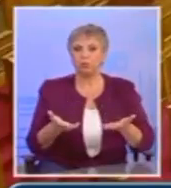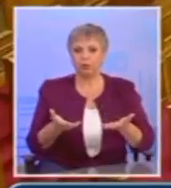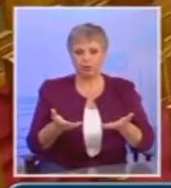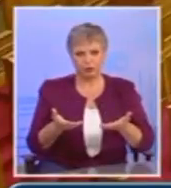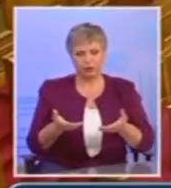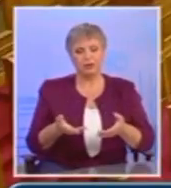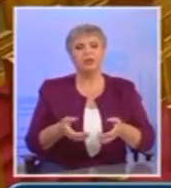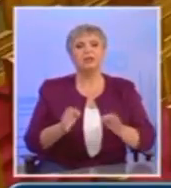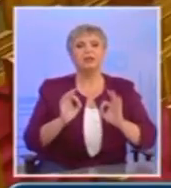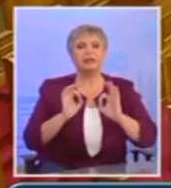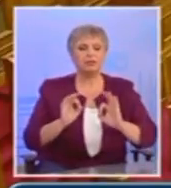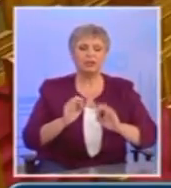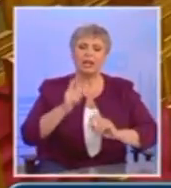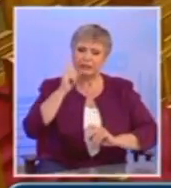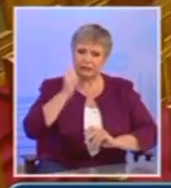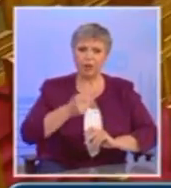βέβαιο ότι